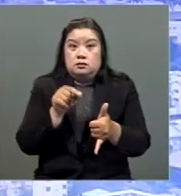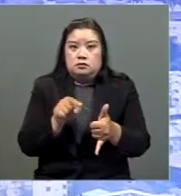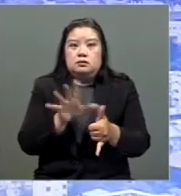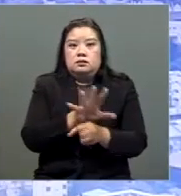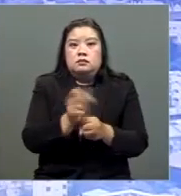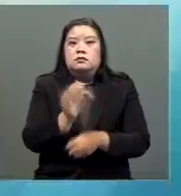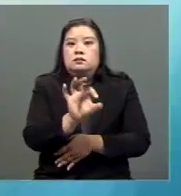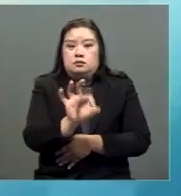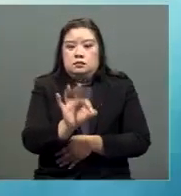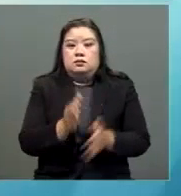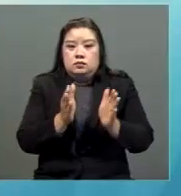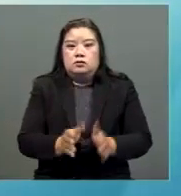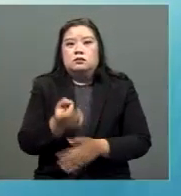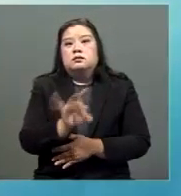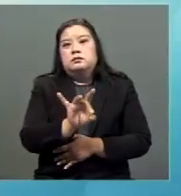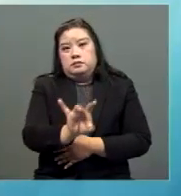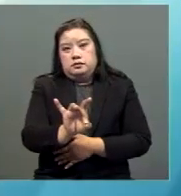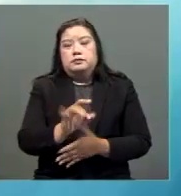ว่าพบผู้ป่วยรายใหม่นะครับ 18